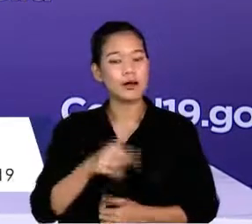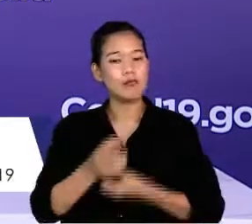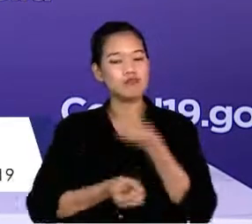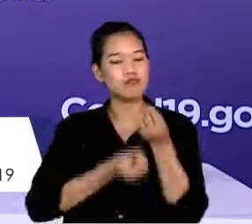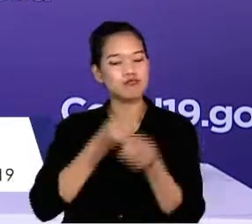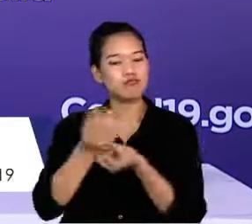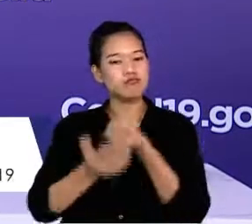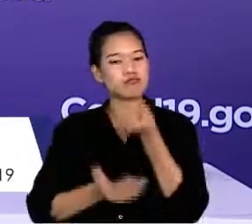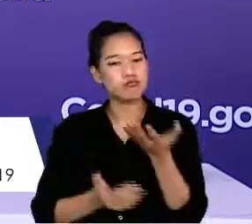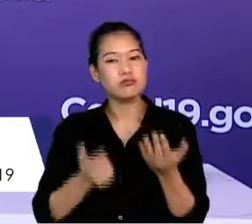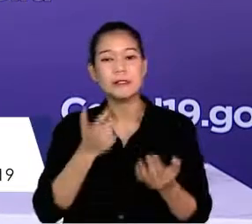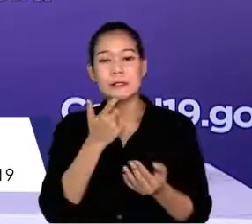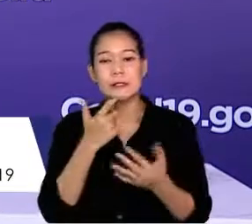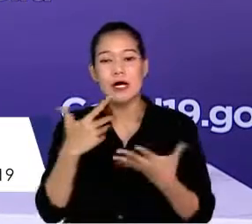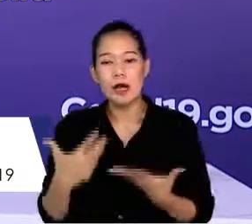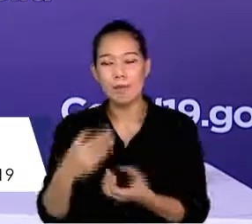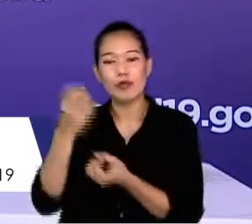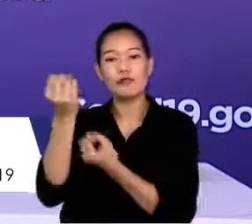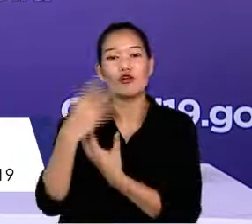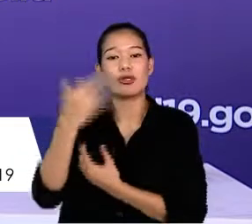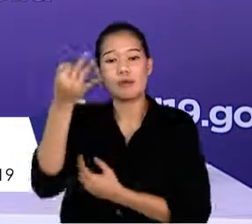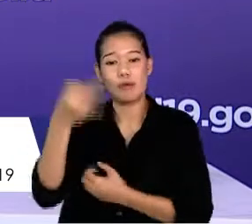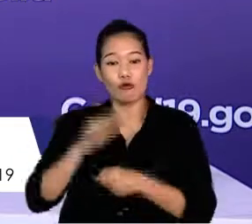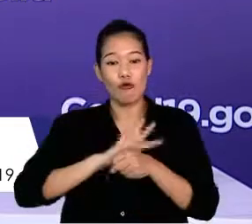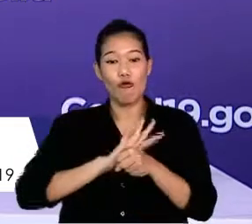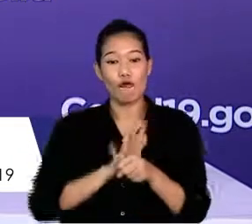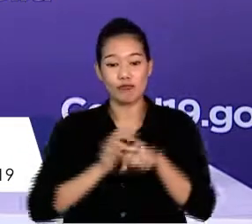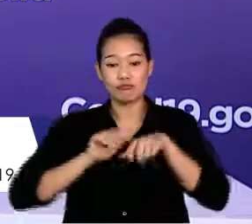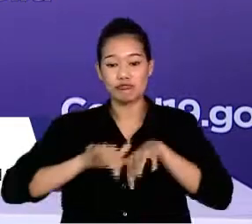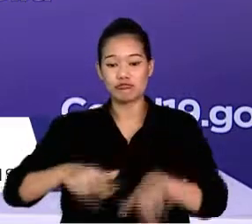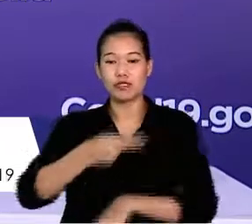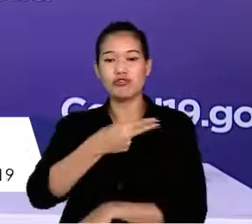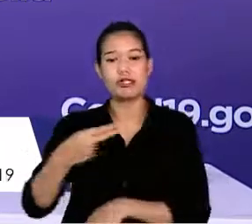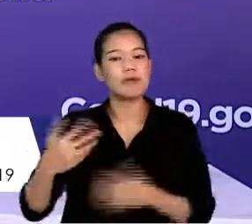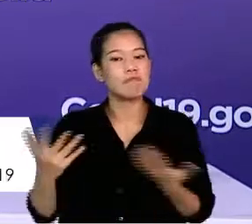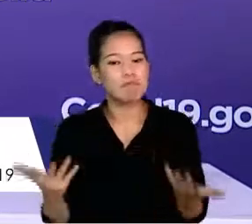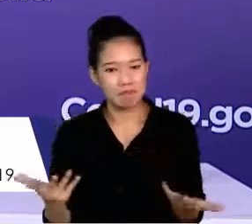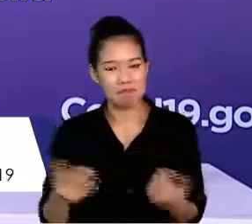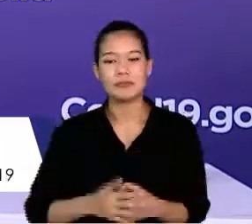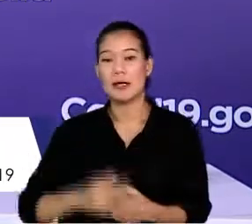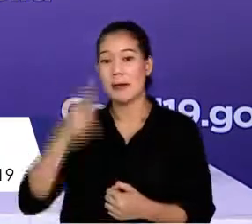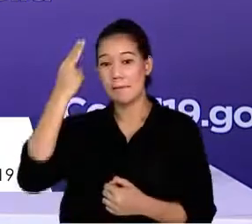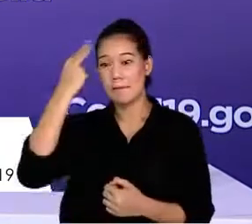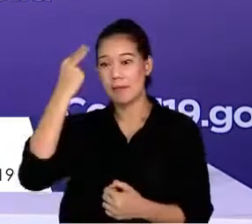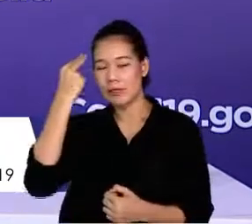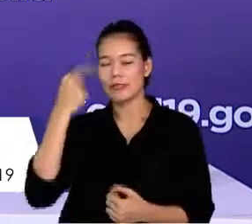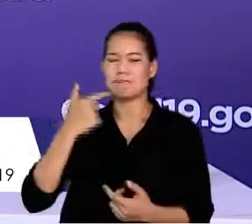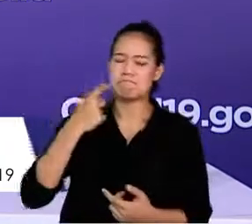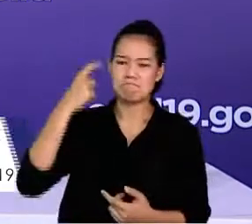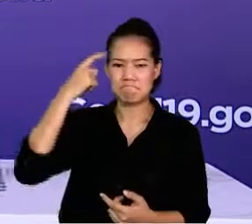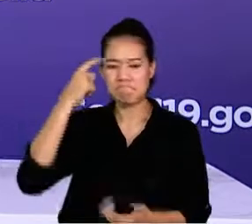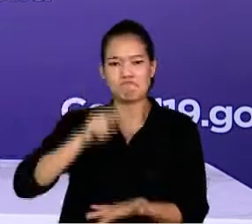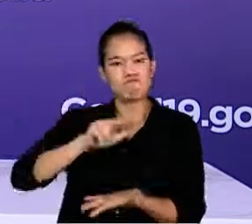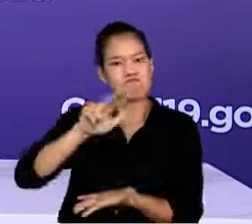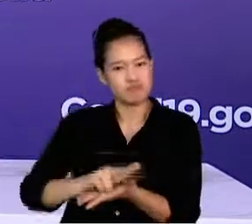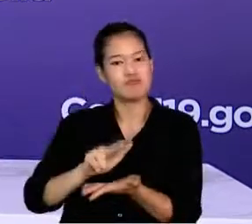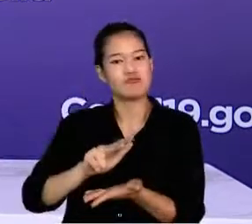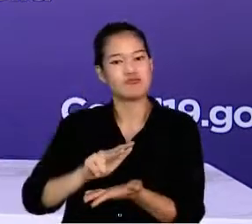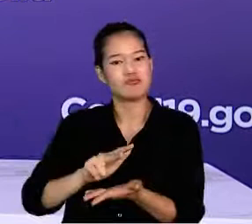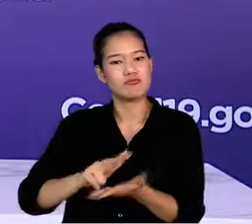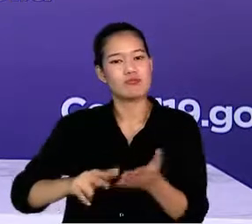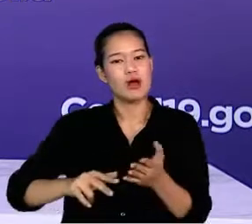saya akan menyampaikan perkembangan penanganan coffee 19 di Indonesia pemerintah memutuskan untuk kembali